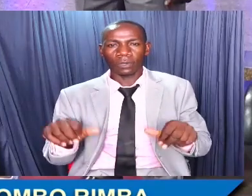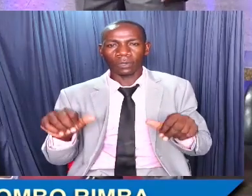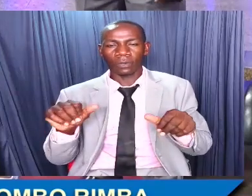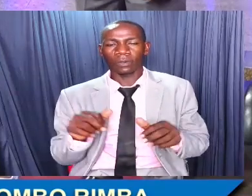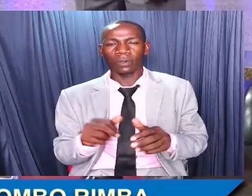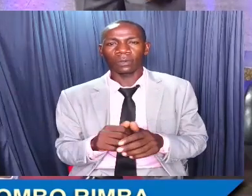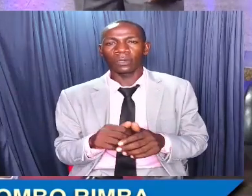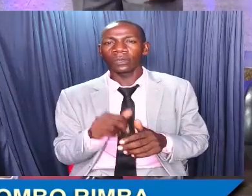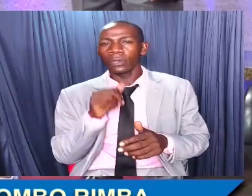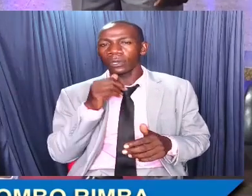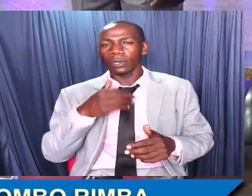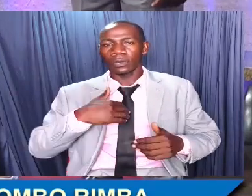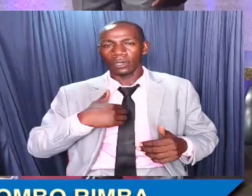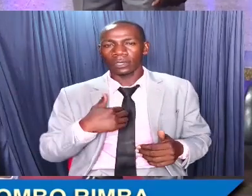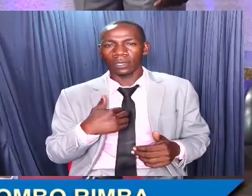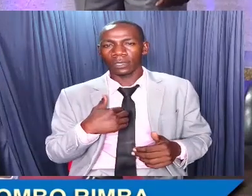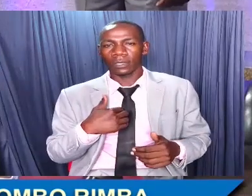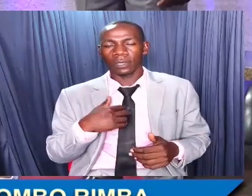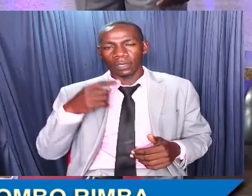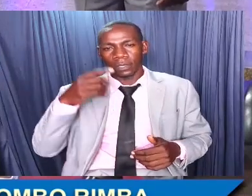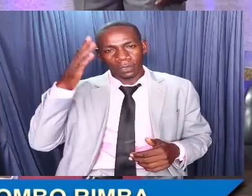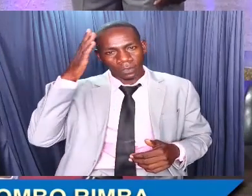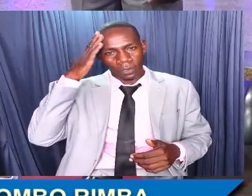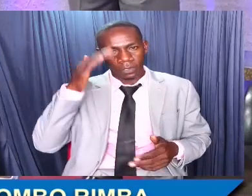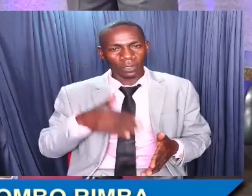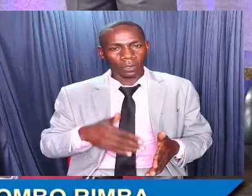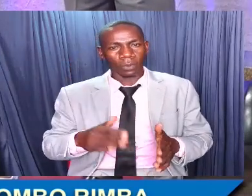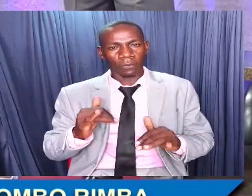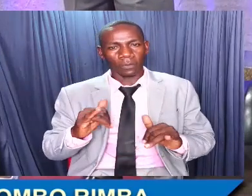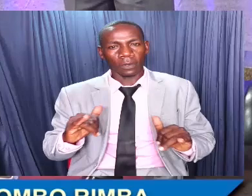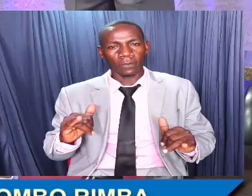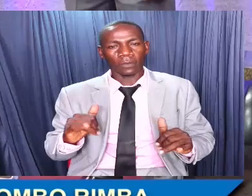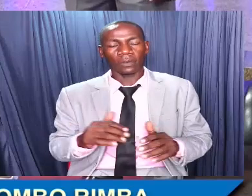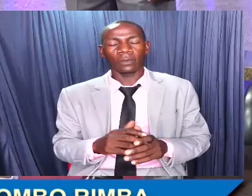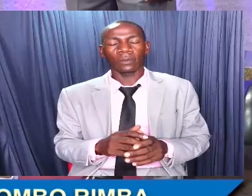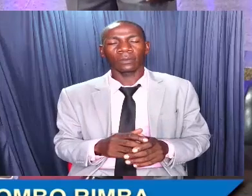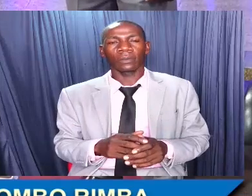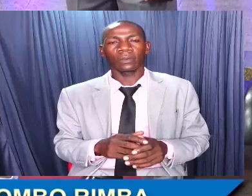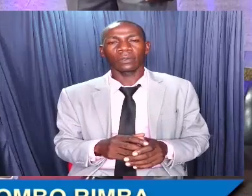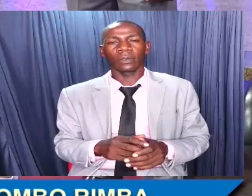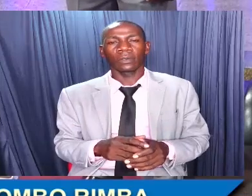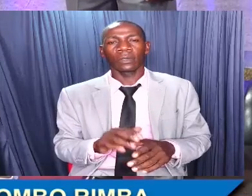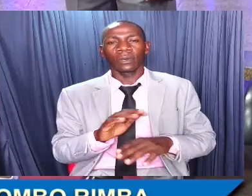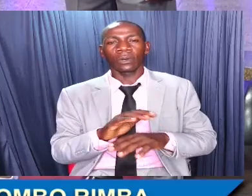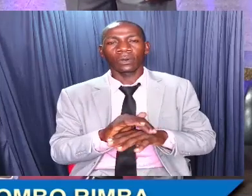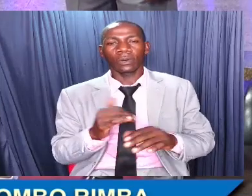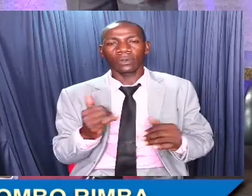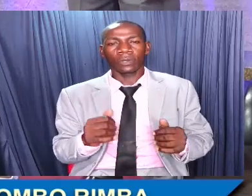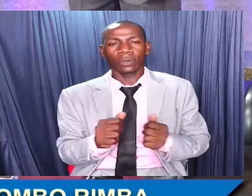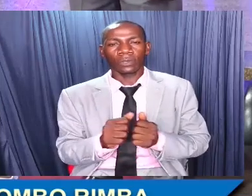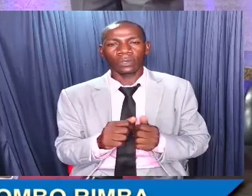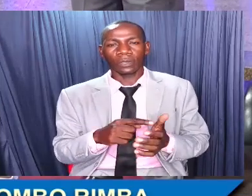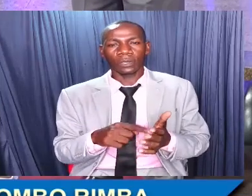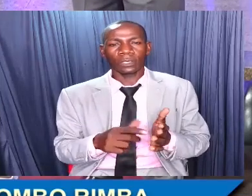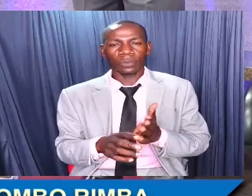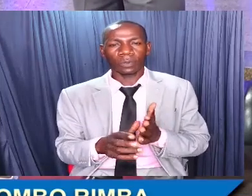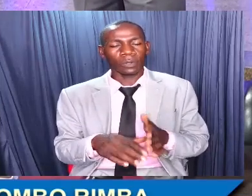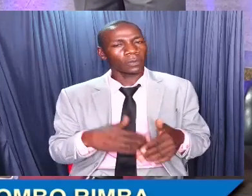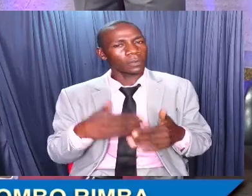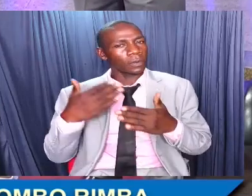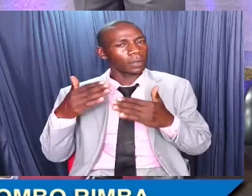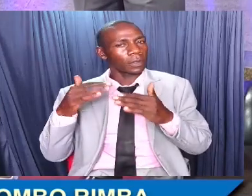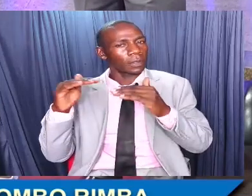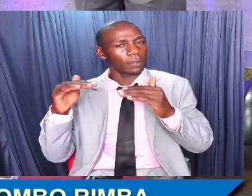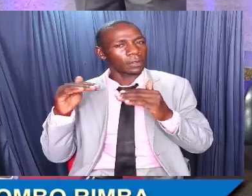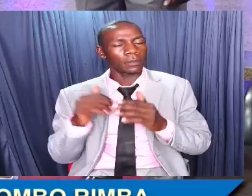cleansement. Hachoki. He doesn't get tired. Anajua hii ndio njia ya utakaso. He knows this is a way to sanctification. Hata nikaitwa leo pamoja na dhiki hii nitaenda mbinguni. However, I'm called with these